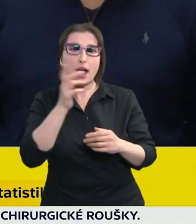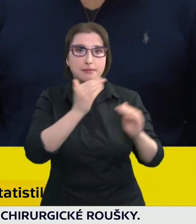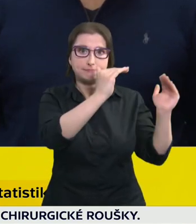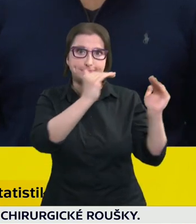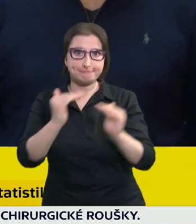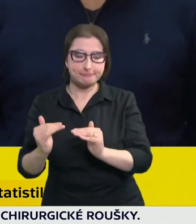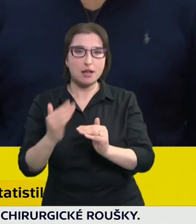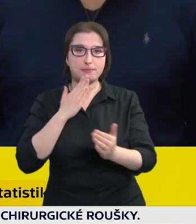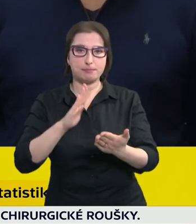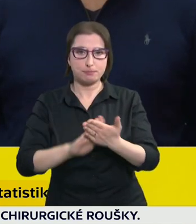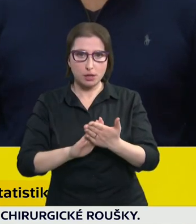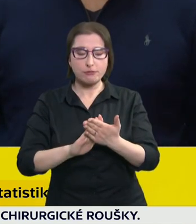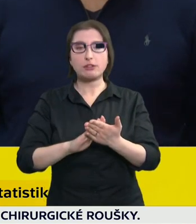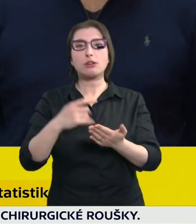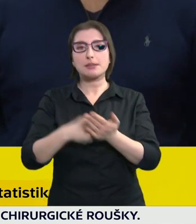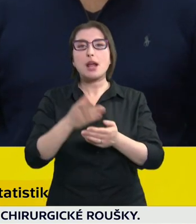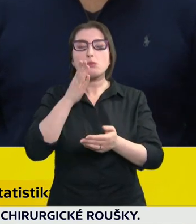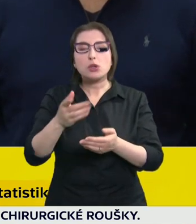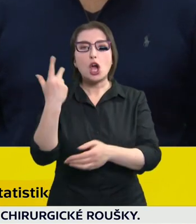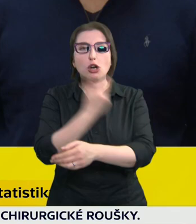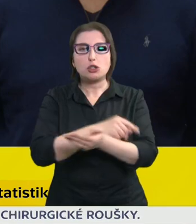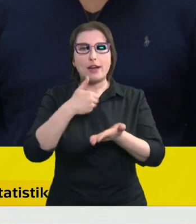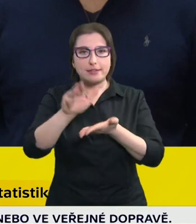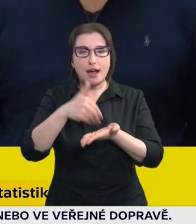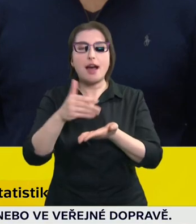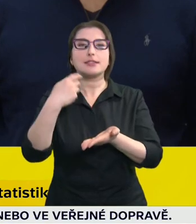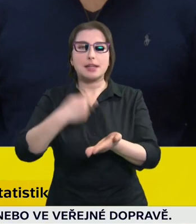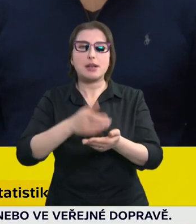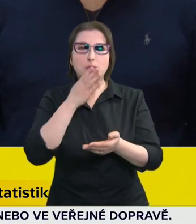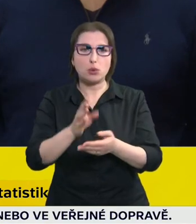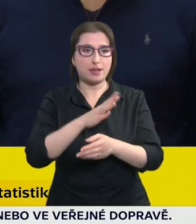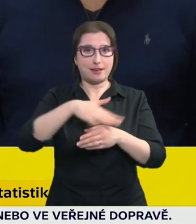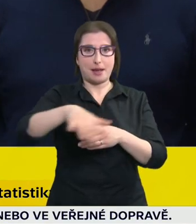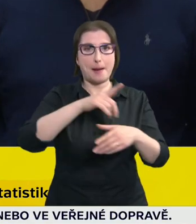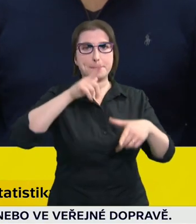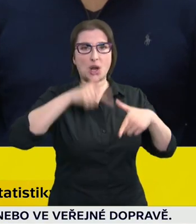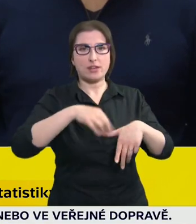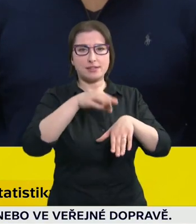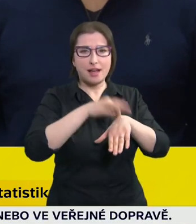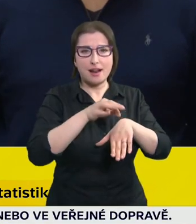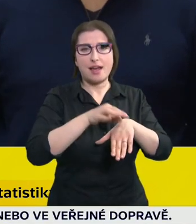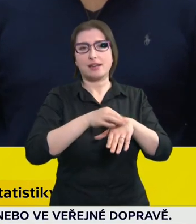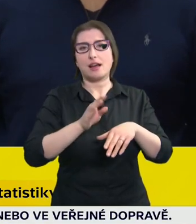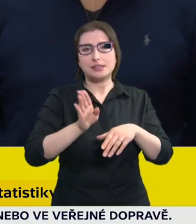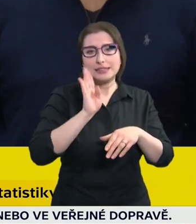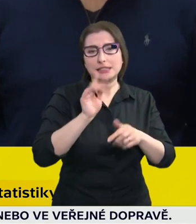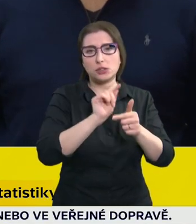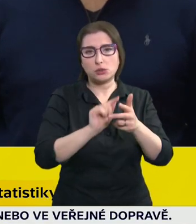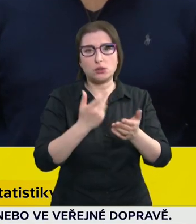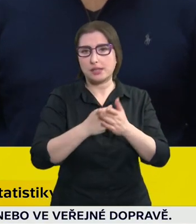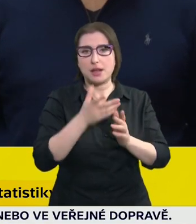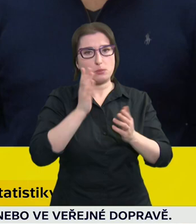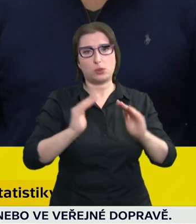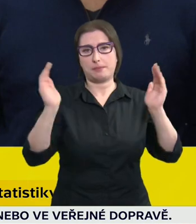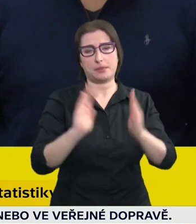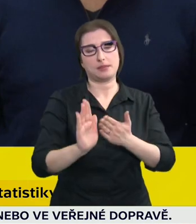jsem naprosto přesvědčený, že ty nákazy vlastně v téhleté profesní kategorii téměř vymizí a je to nejkrásnější ukázka